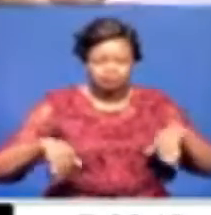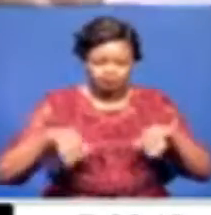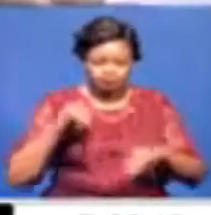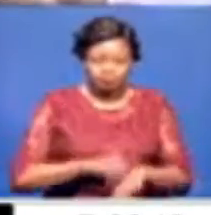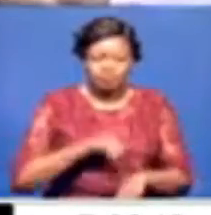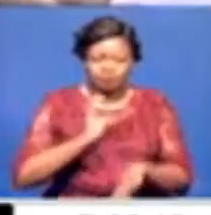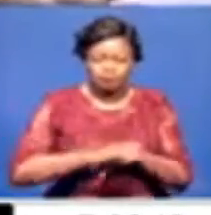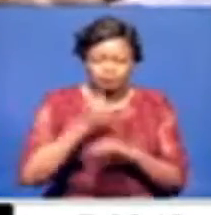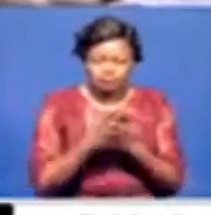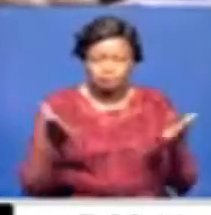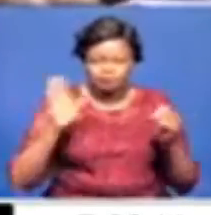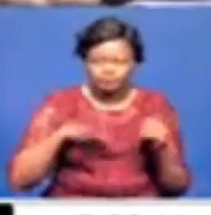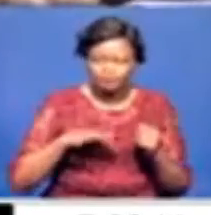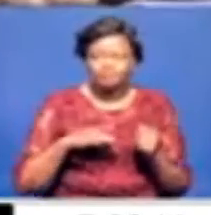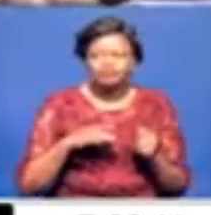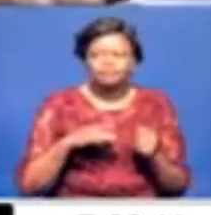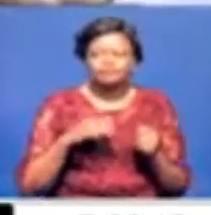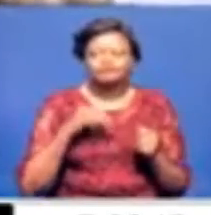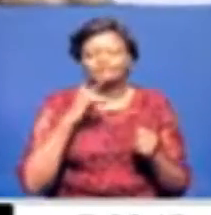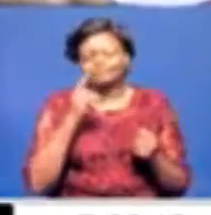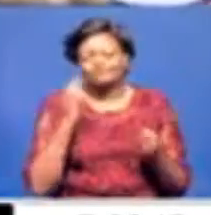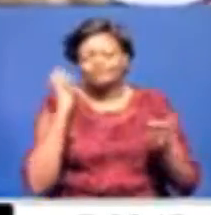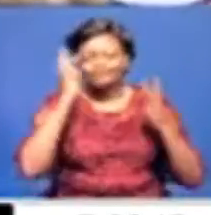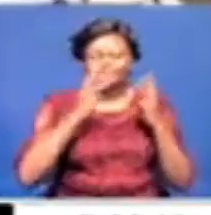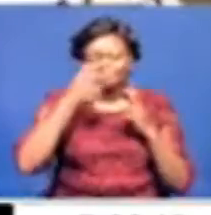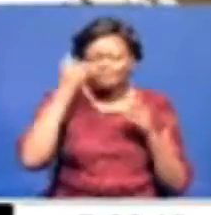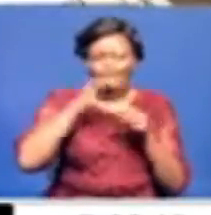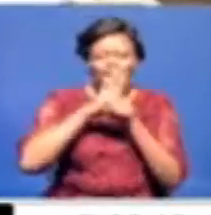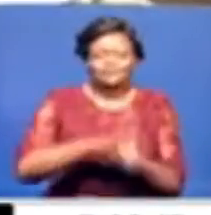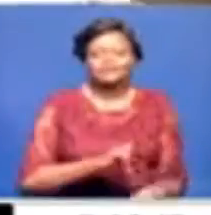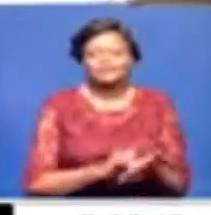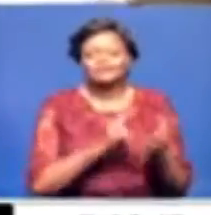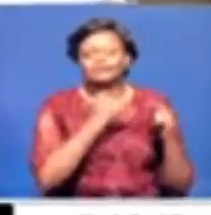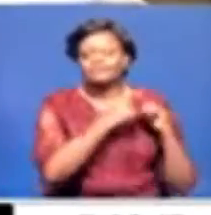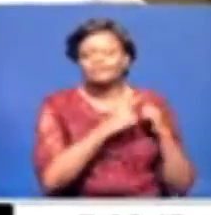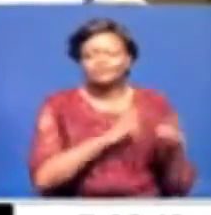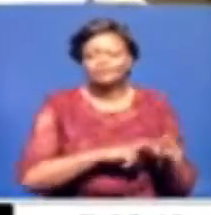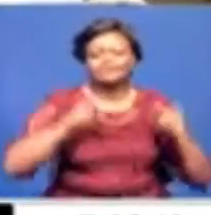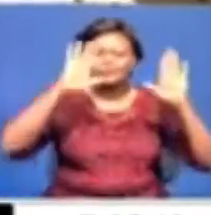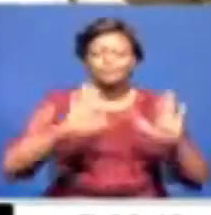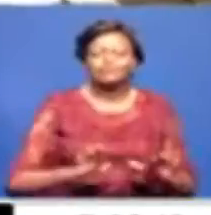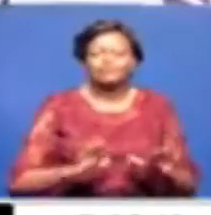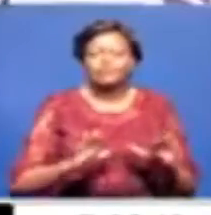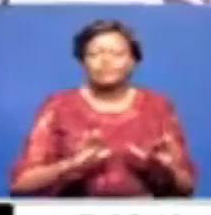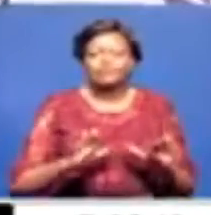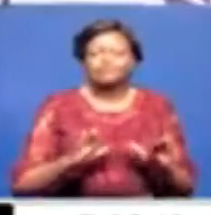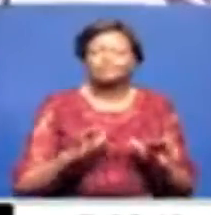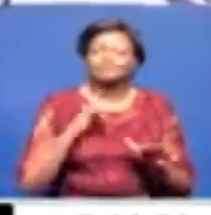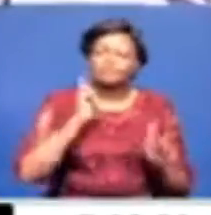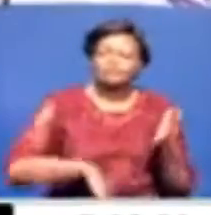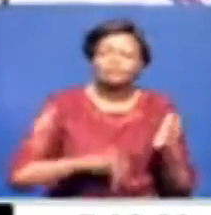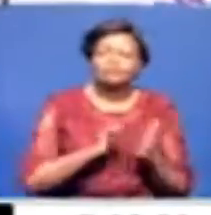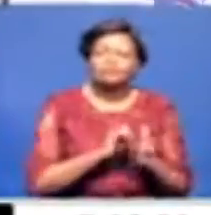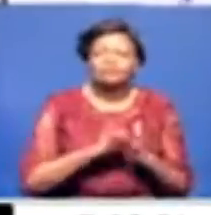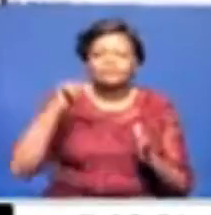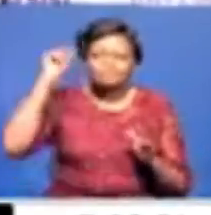hivyo, wanawake hao walisikitika kutokana na dhulma wanazopitia wanapofanya kampeni, wakitaja dhulma za